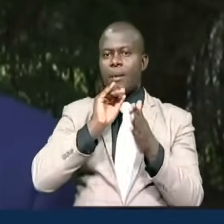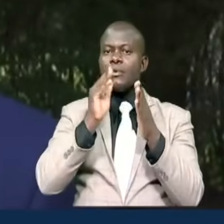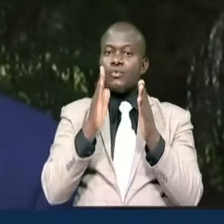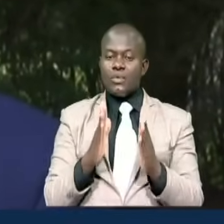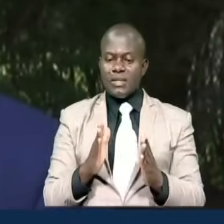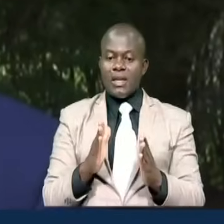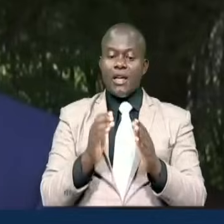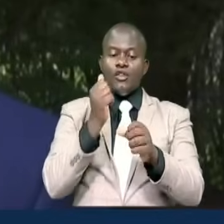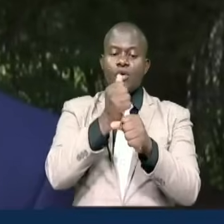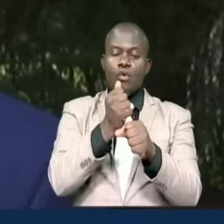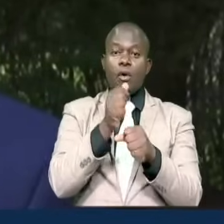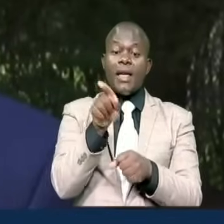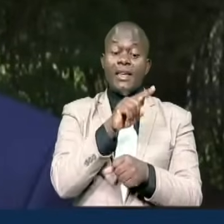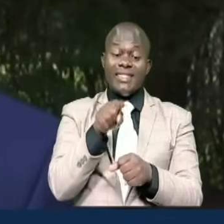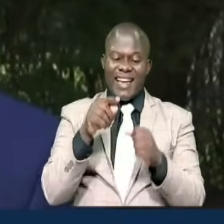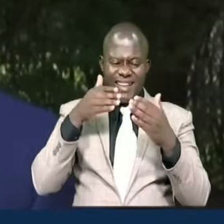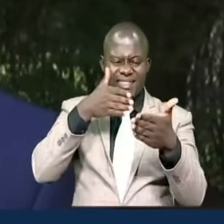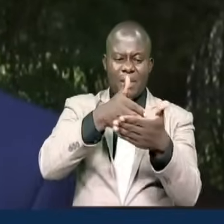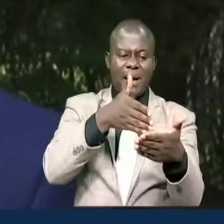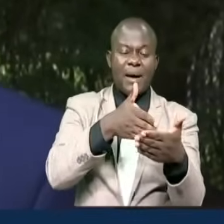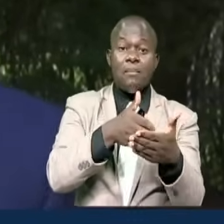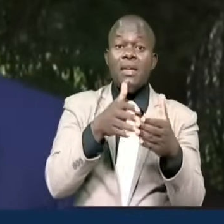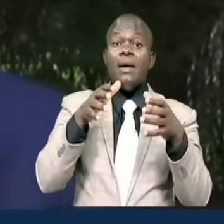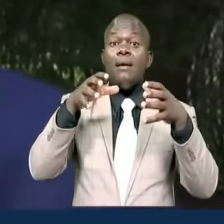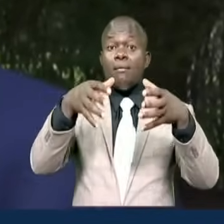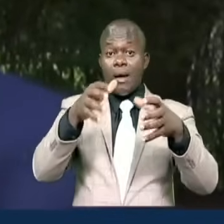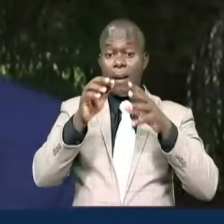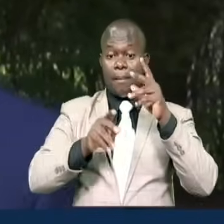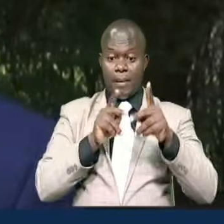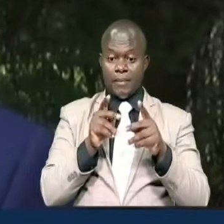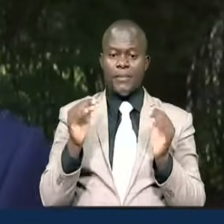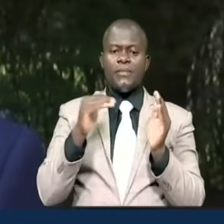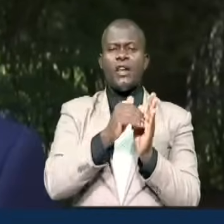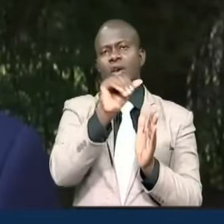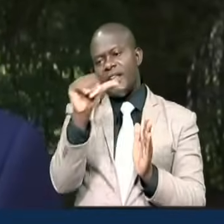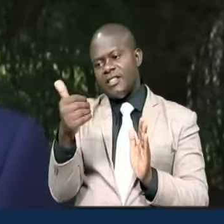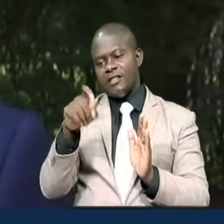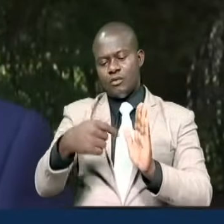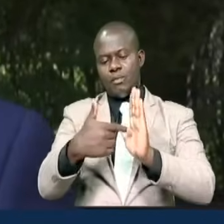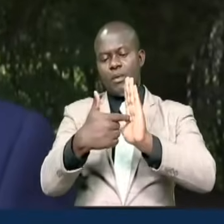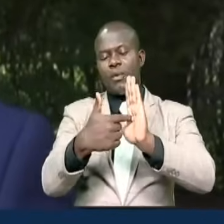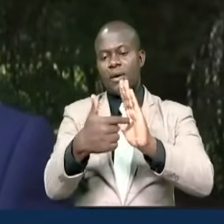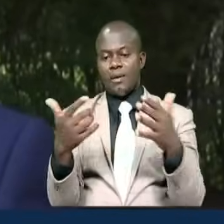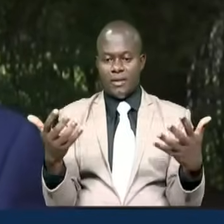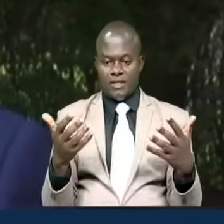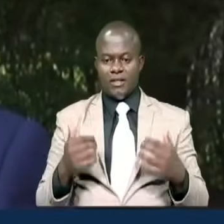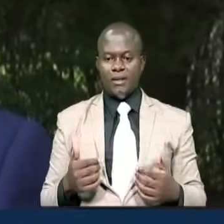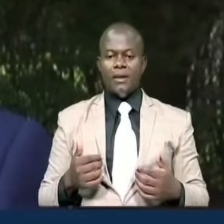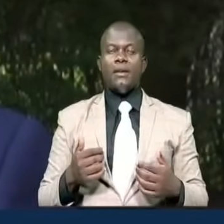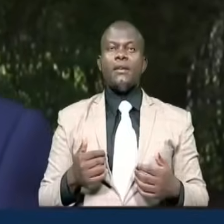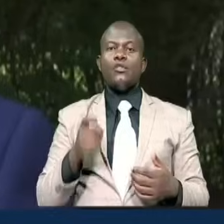gukora icyaha kibangamiye inyokomuntu. Kandi hari n'ikindi kintu gikwiriye kugaragarwaho, icyo nacyo nicyo dukwiriye kugenda